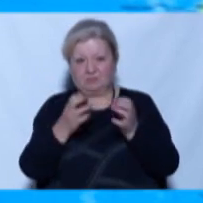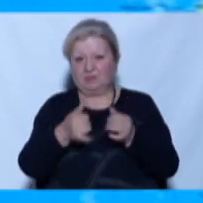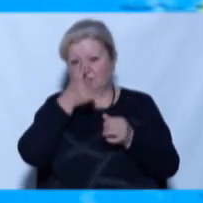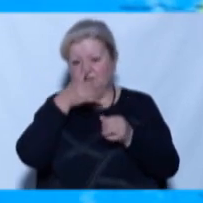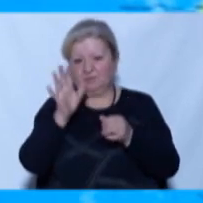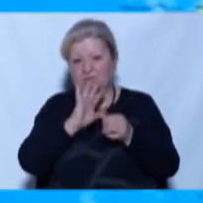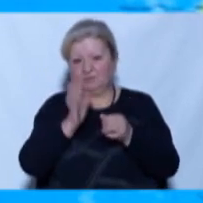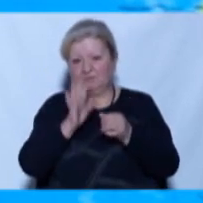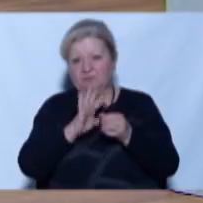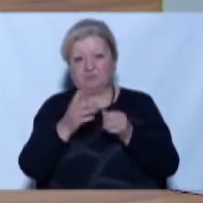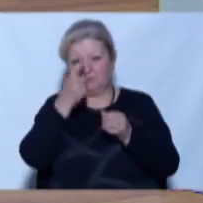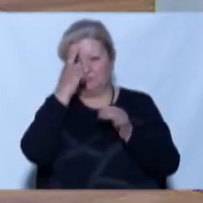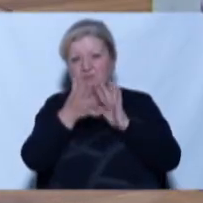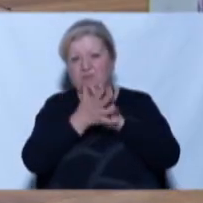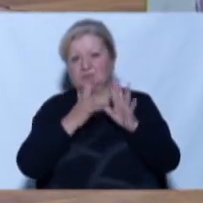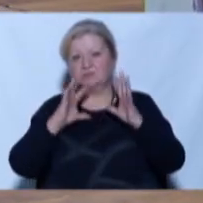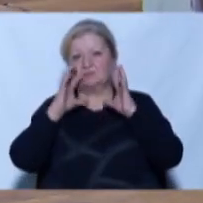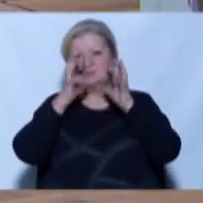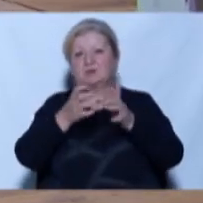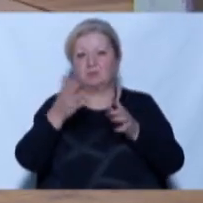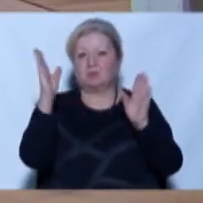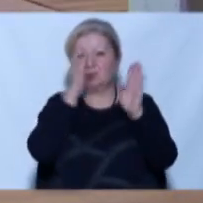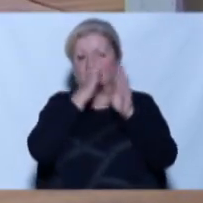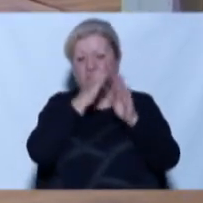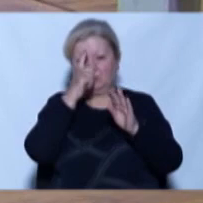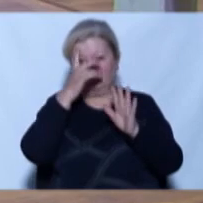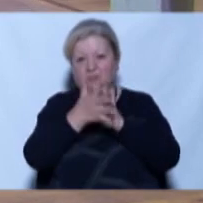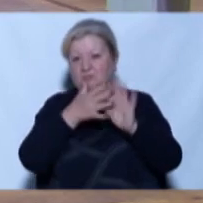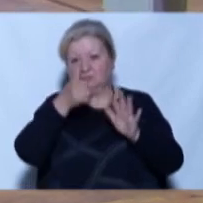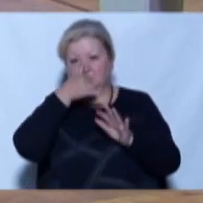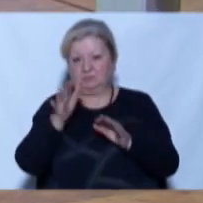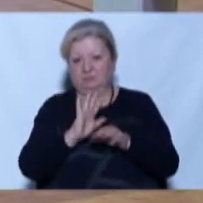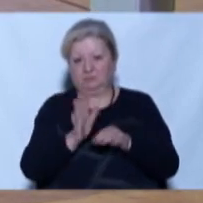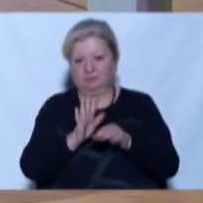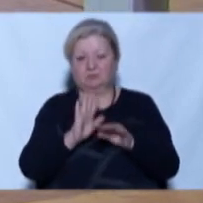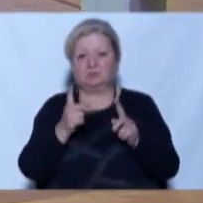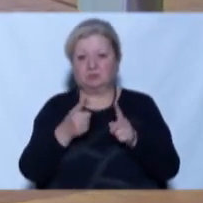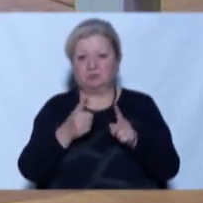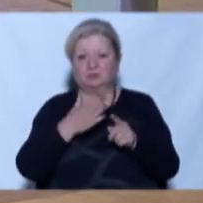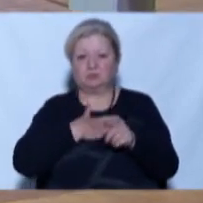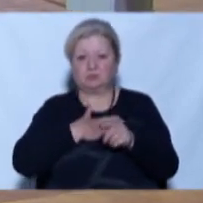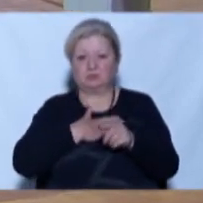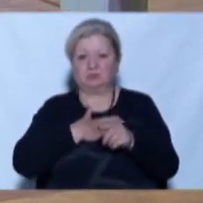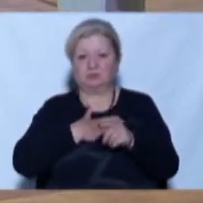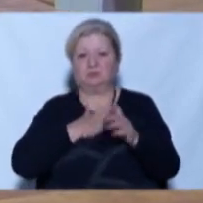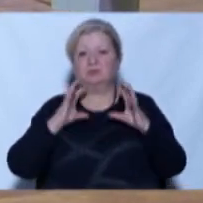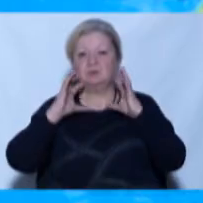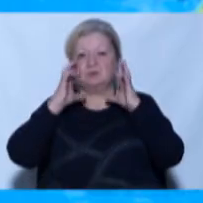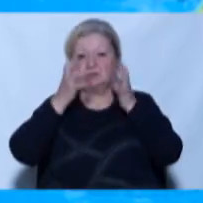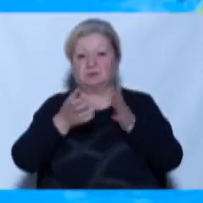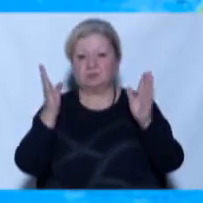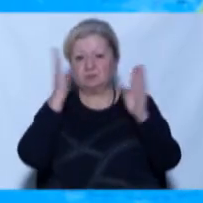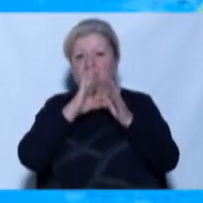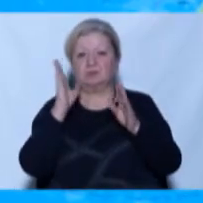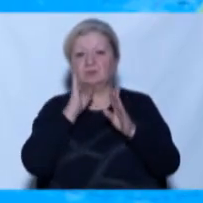შევძლებთ სამყაროს შემეცნებას, დედამიწის შემეცნებას. იმიტომ რომ ეს ჩვენი სამყარო დედამიწაზეც კი